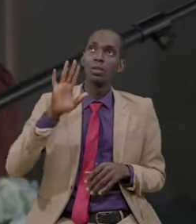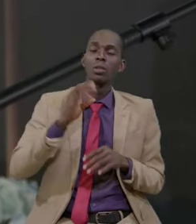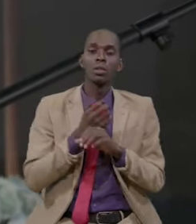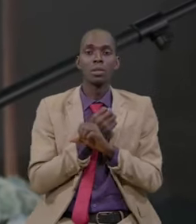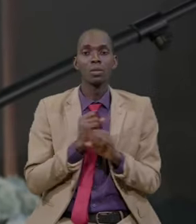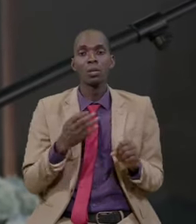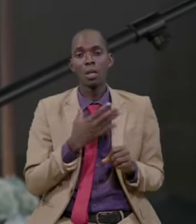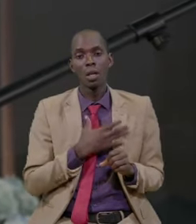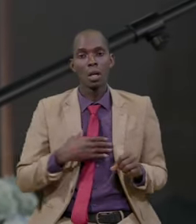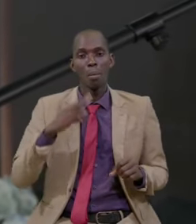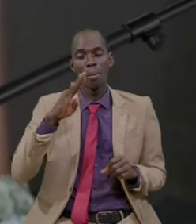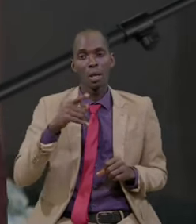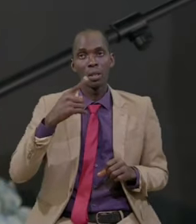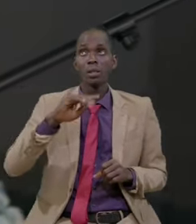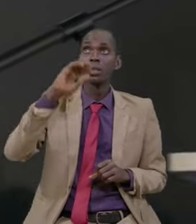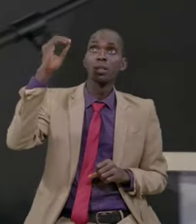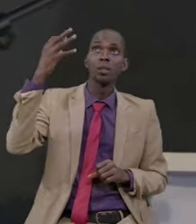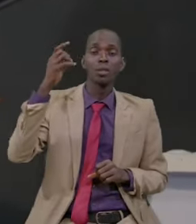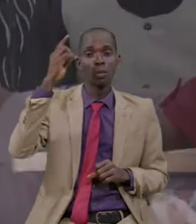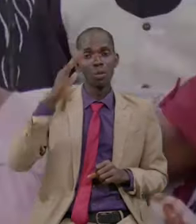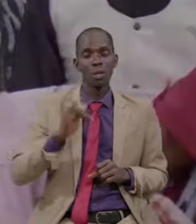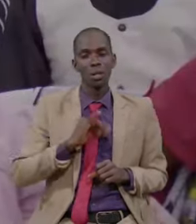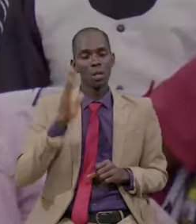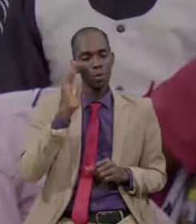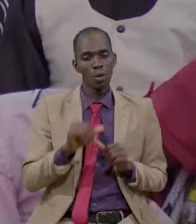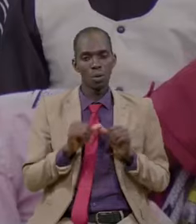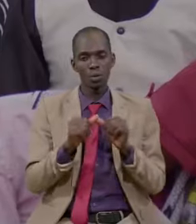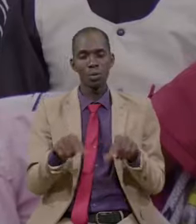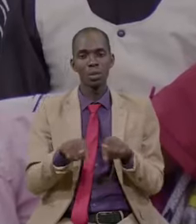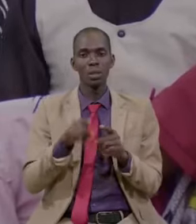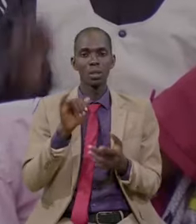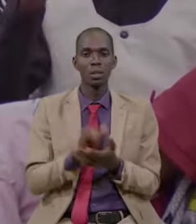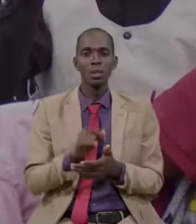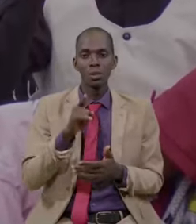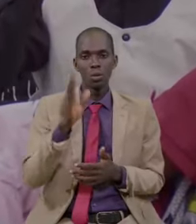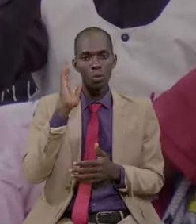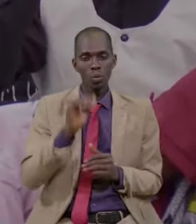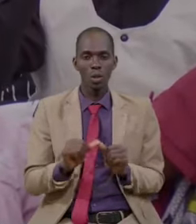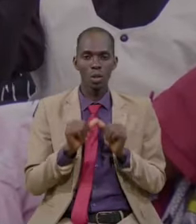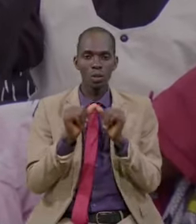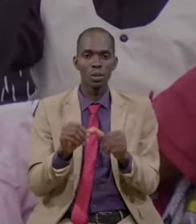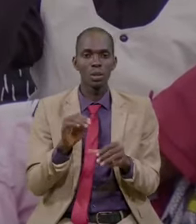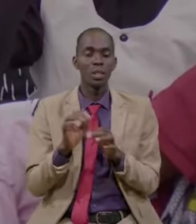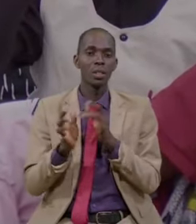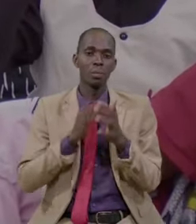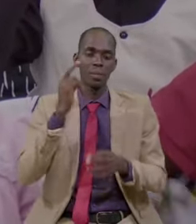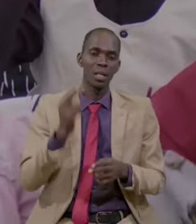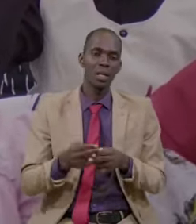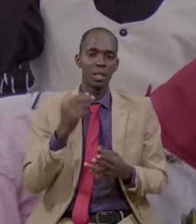Par la grâce de Dieu, j'ai continué. Tu vas continuer au nom de Jésus.